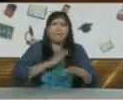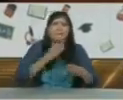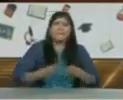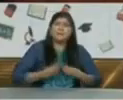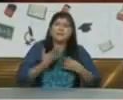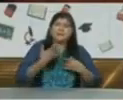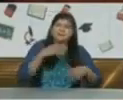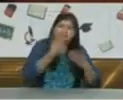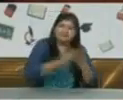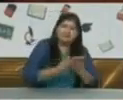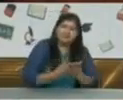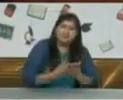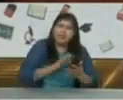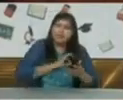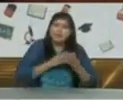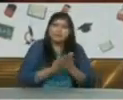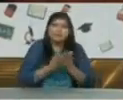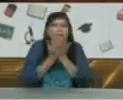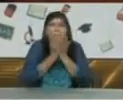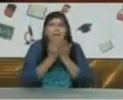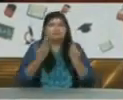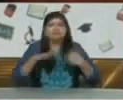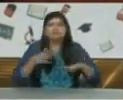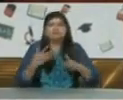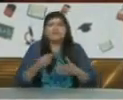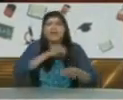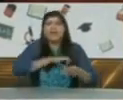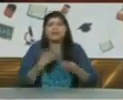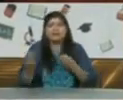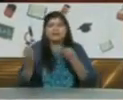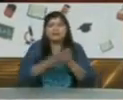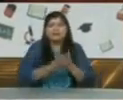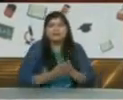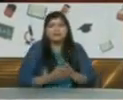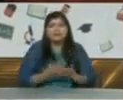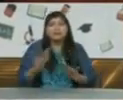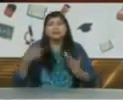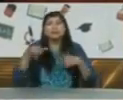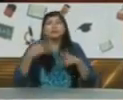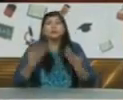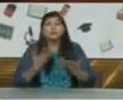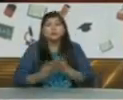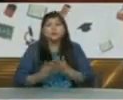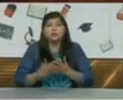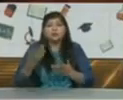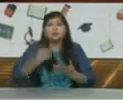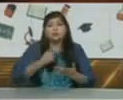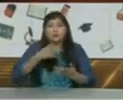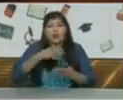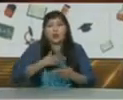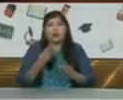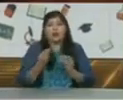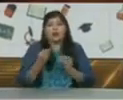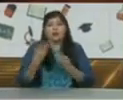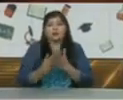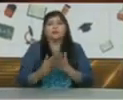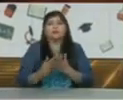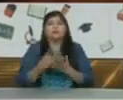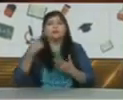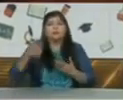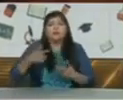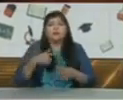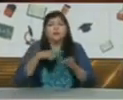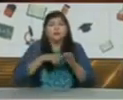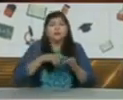भी कोशिश क्यों ना करूँ, मैं उन्हें पढ़ नहीं पाती हूँ। शायद ये इसलिए होता है क्योंकि मुझे उनसे डर लगता है। सर,